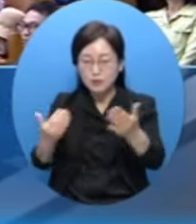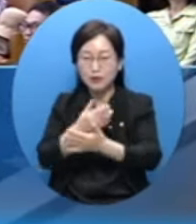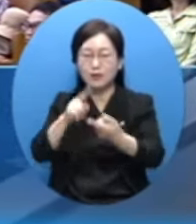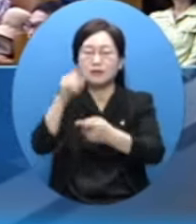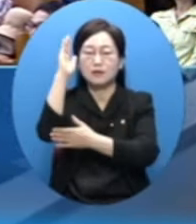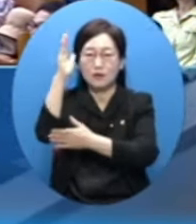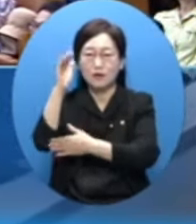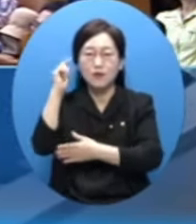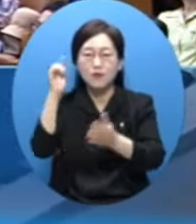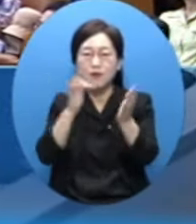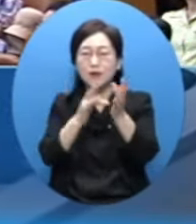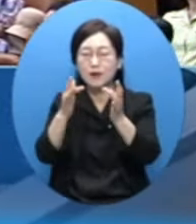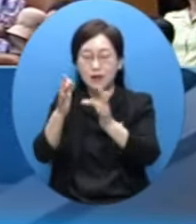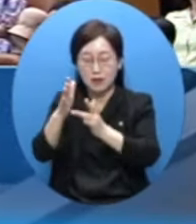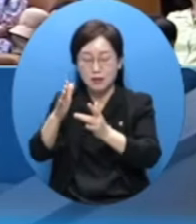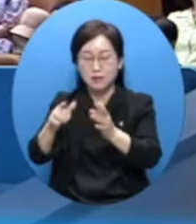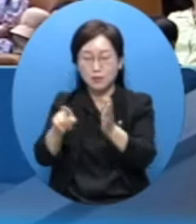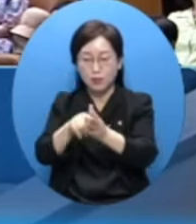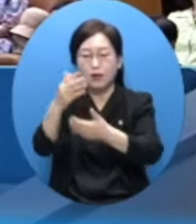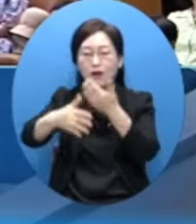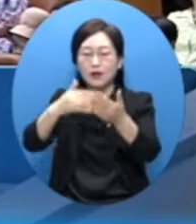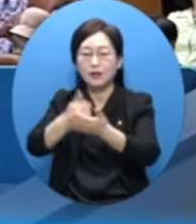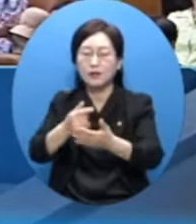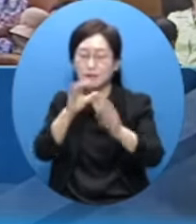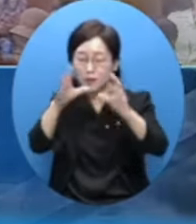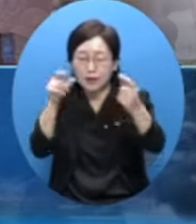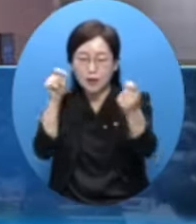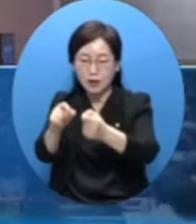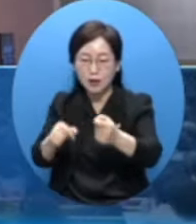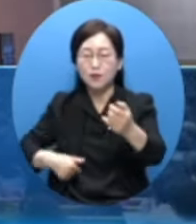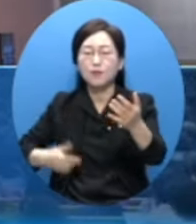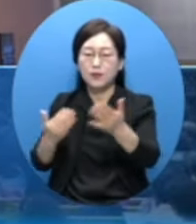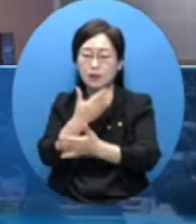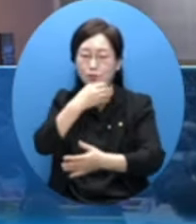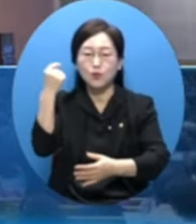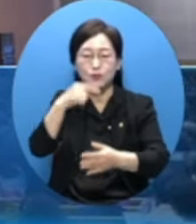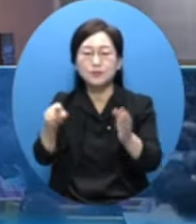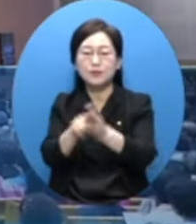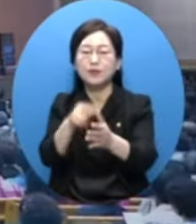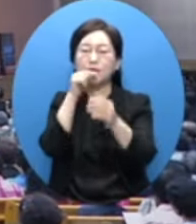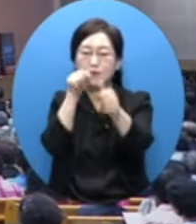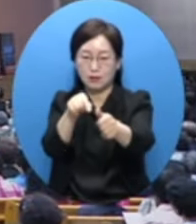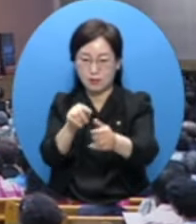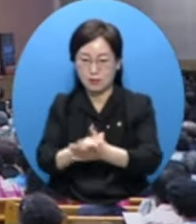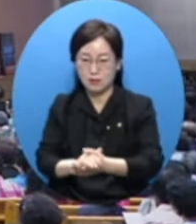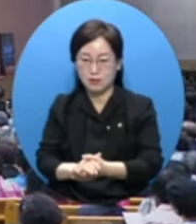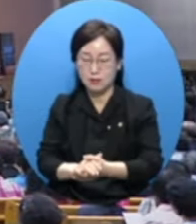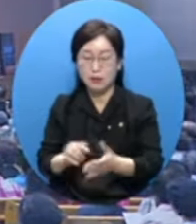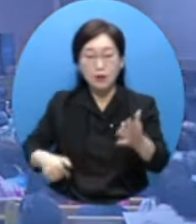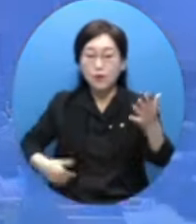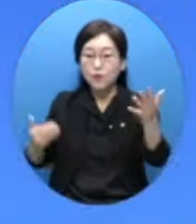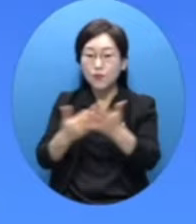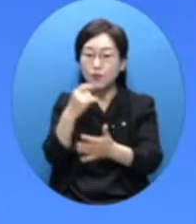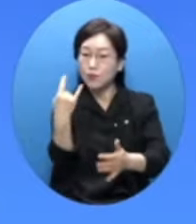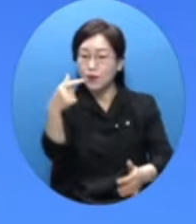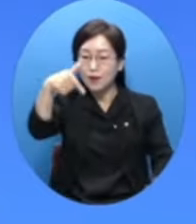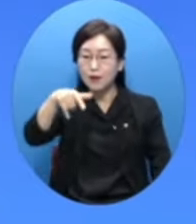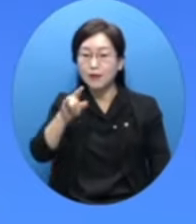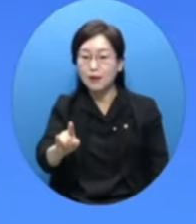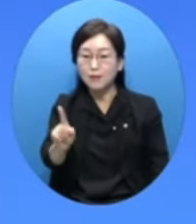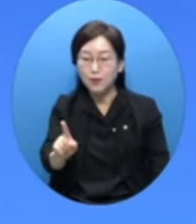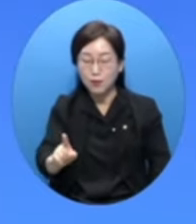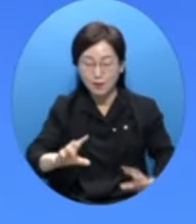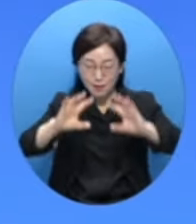나라가 가까웠으니 회개하고 복음을 믿으라 하시더라. 회개라고 하는 것은 세상을 향해 가던